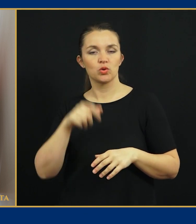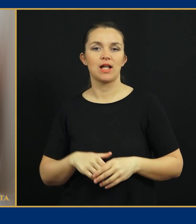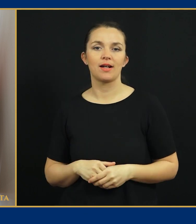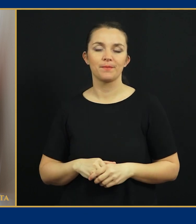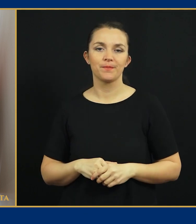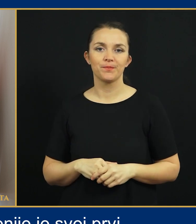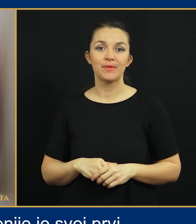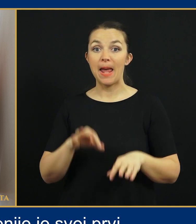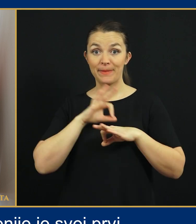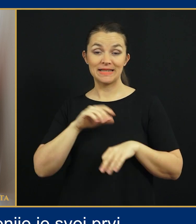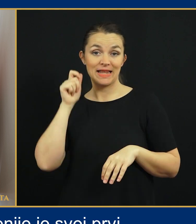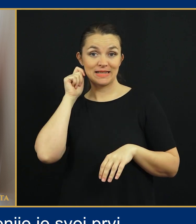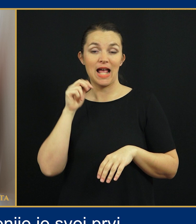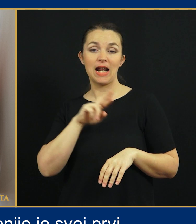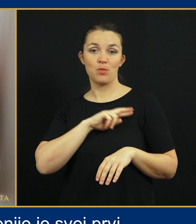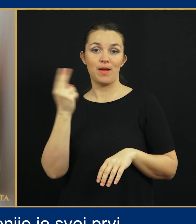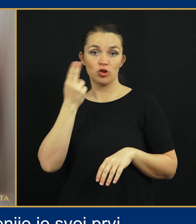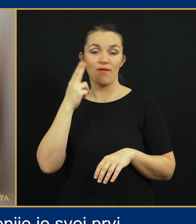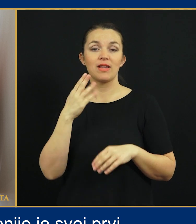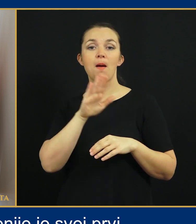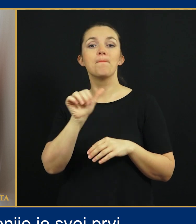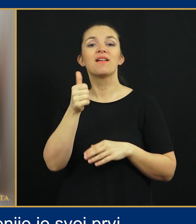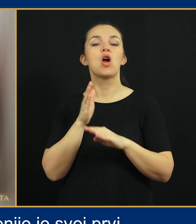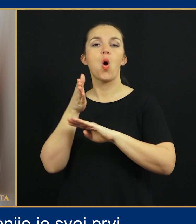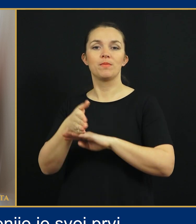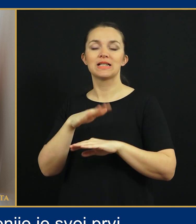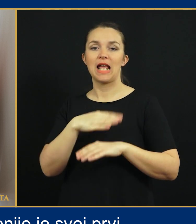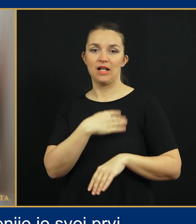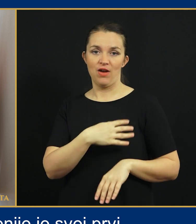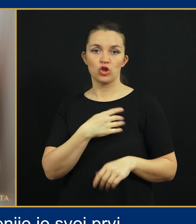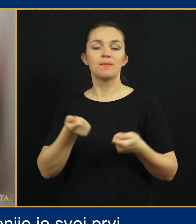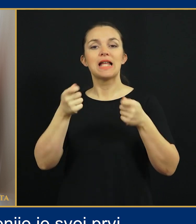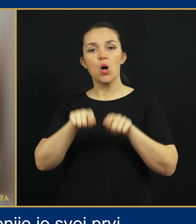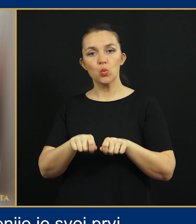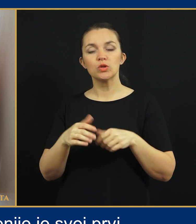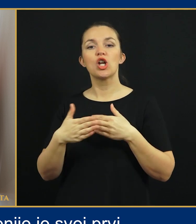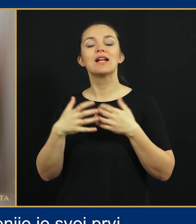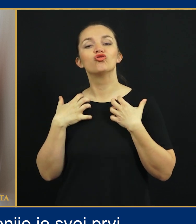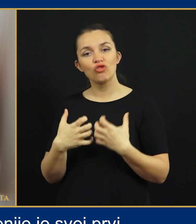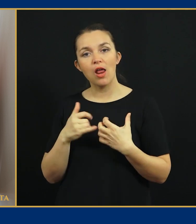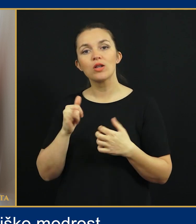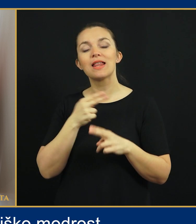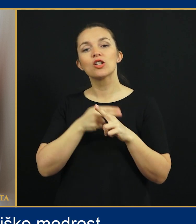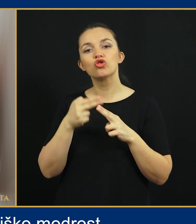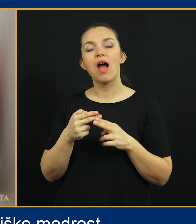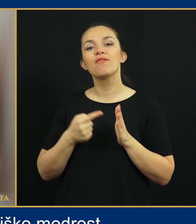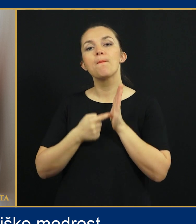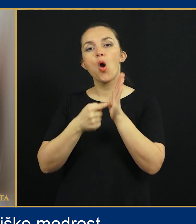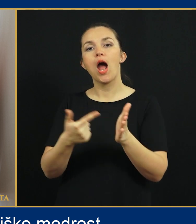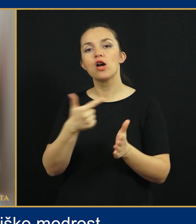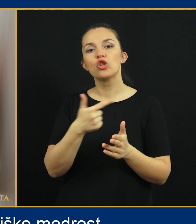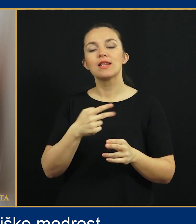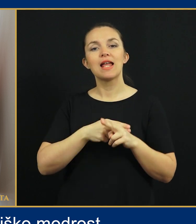Musar. Predsednica Republike Slovenije je svoj prvi obisk na Hrvaškem zaključila z željo, da državi